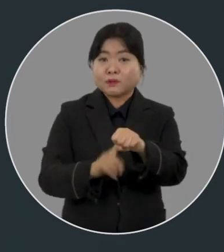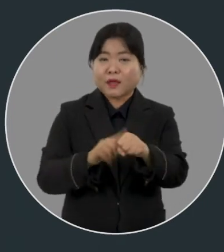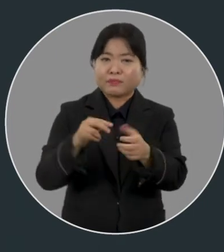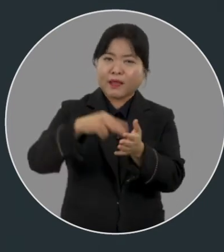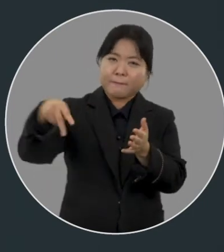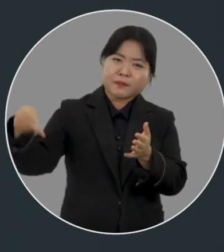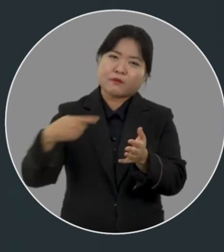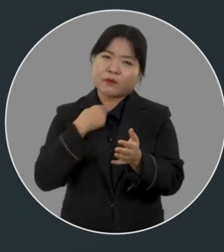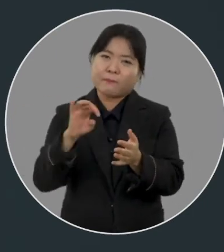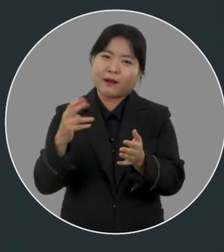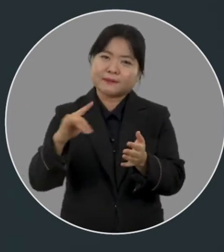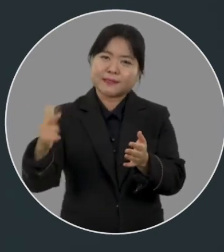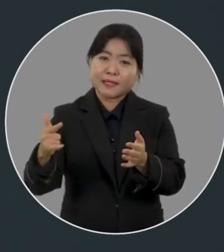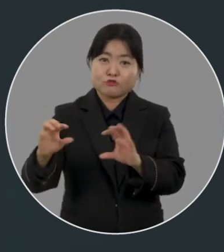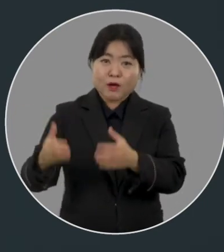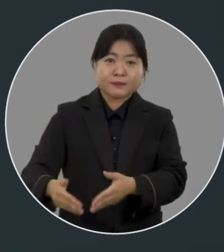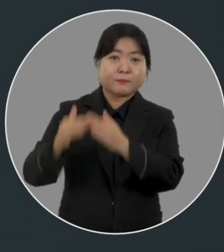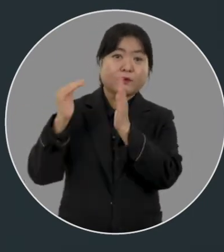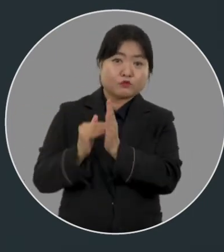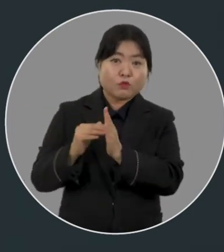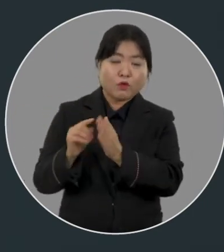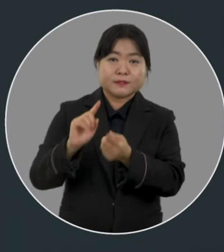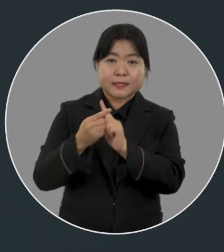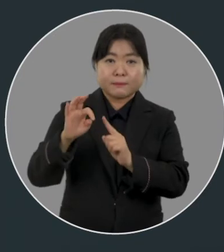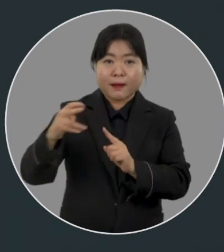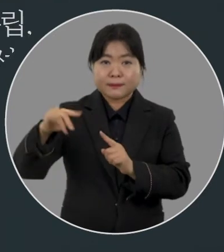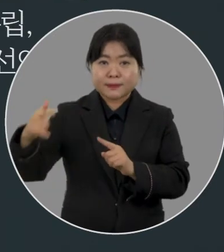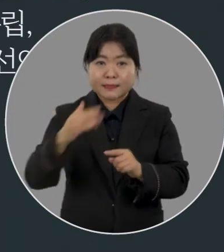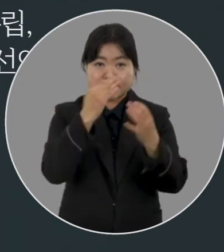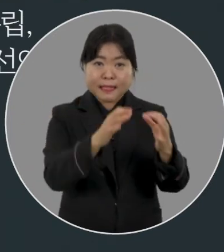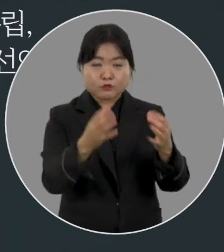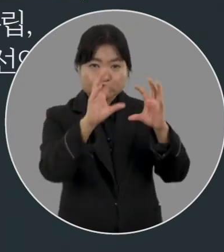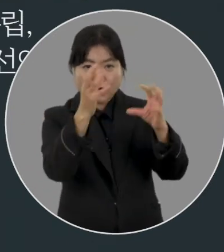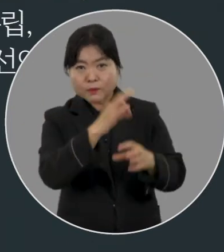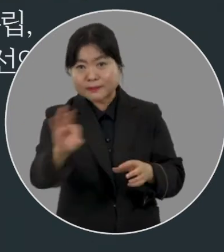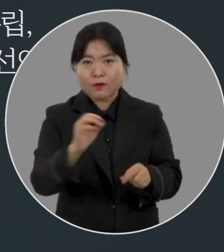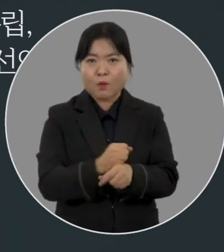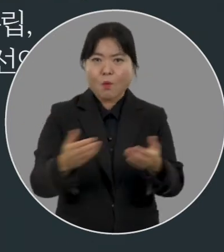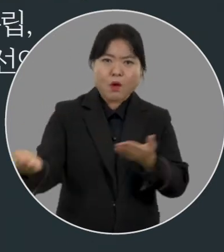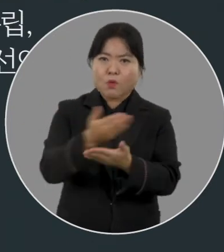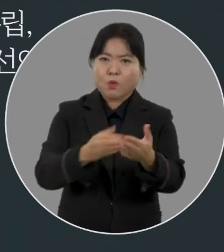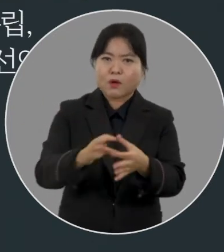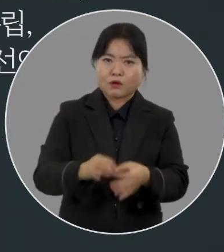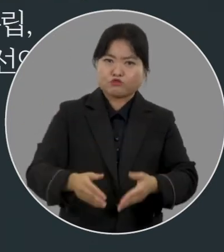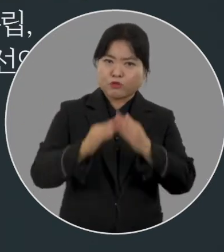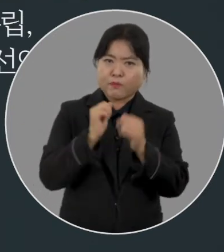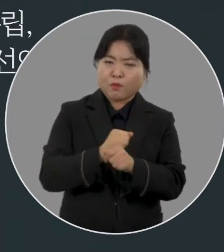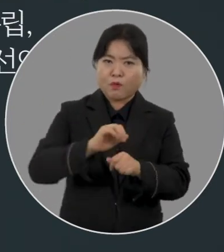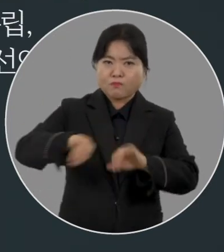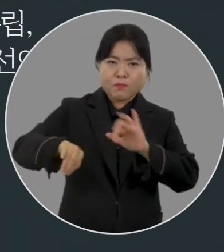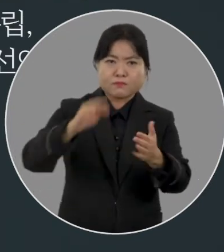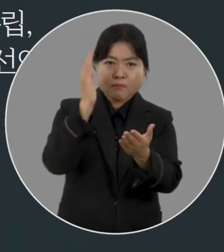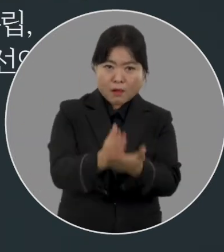됐던 팔레스타인 국가를 창설해주고 그 대신 팔레스타인은 이스라엘을 국가로 인정하고 외교관계를 수립하고 불가침